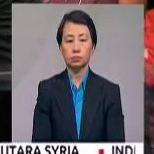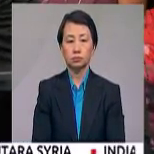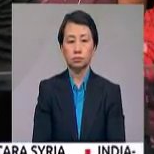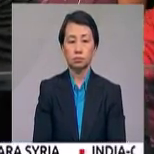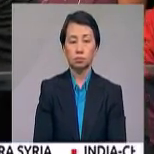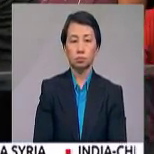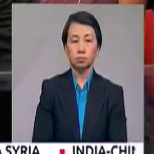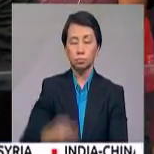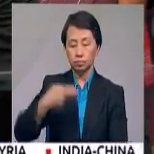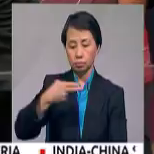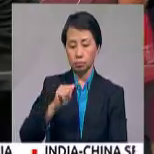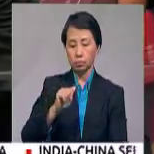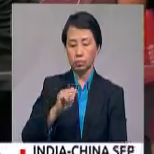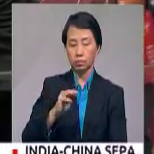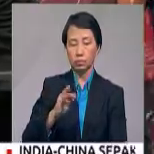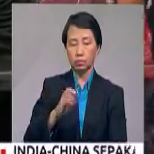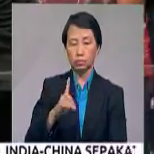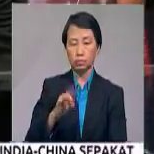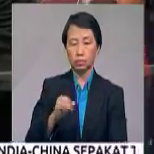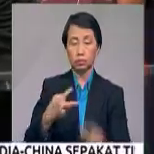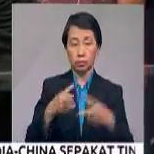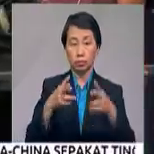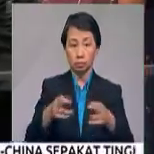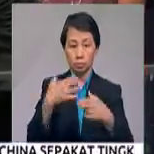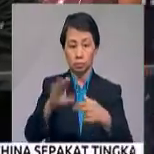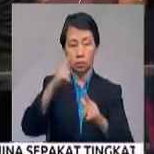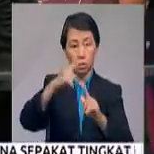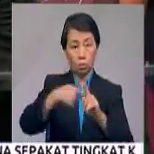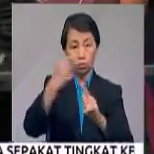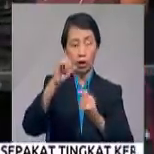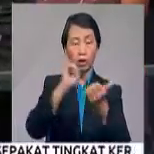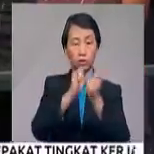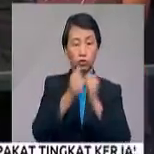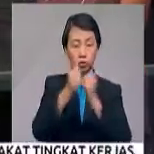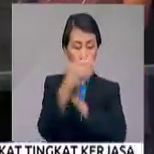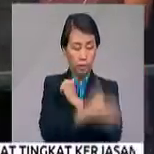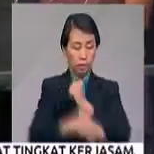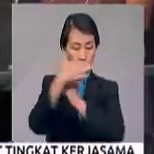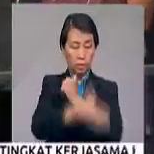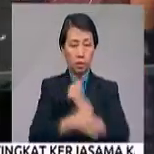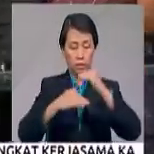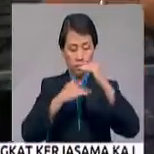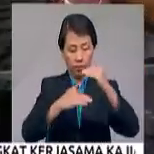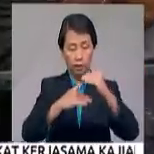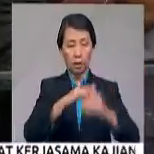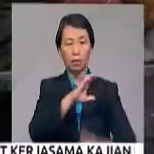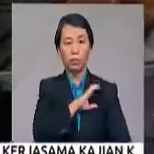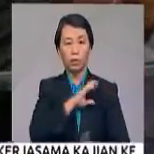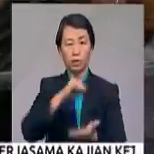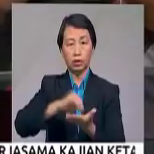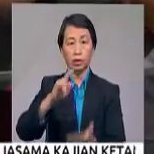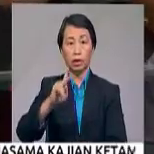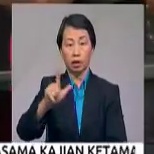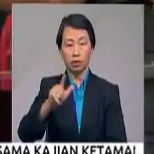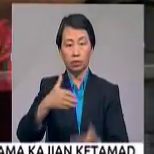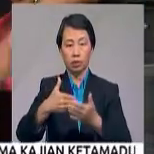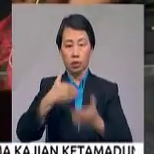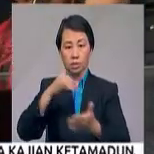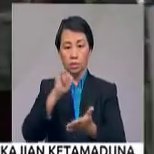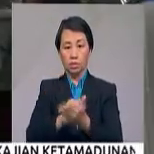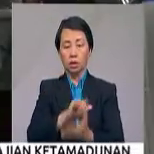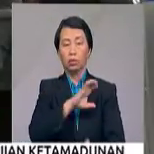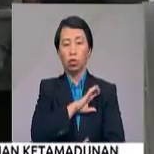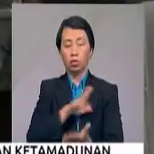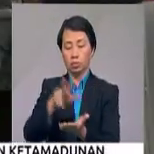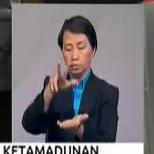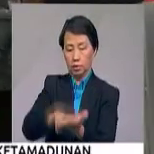Tan Sri Abdul Hamid menyatakannya selepas merasmikan Bulan Sukan Negara peringkat PDRM di Ibu Negara. Sebelum ini, polis